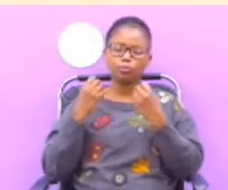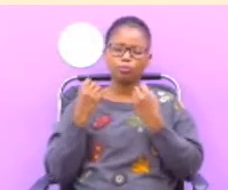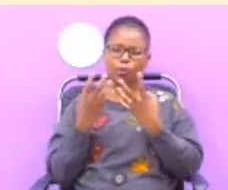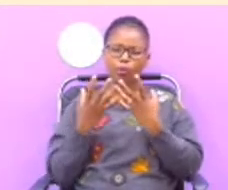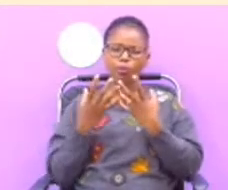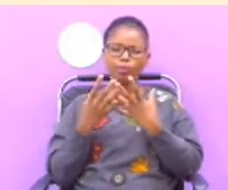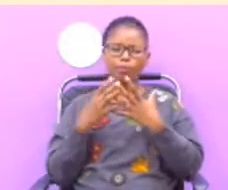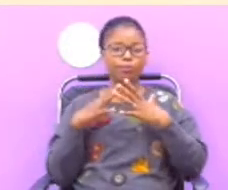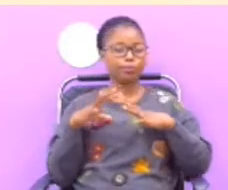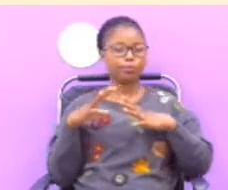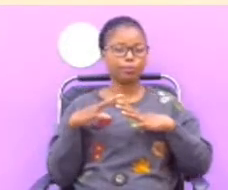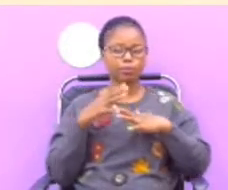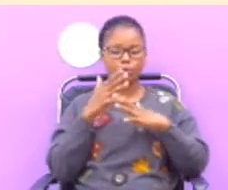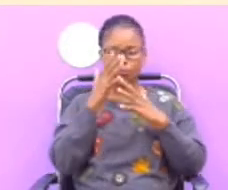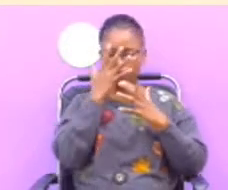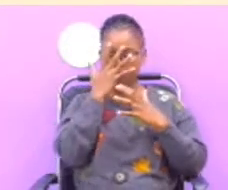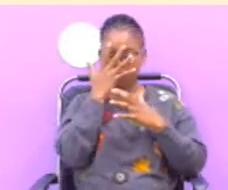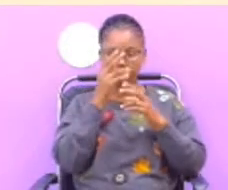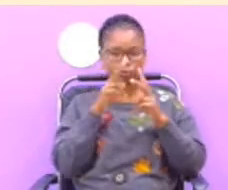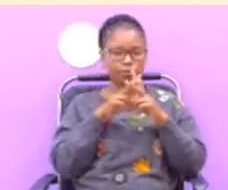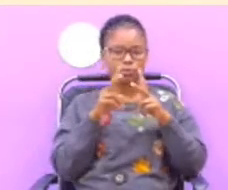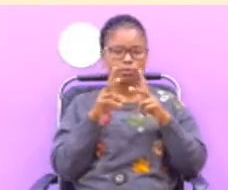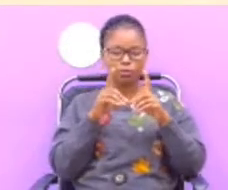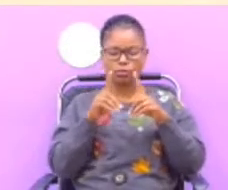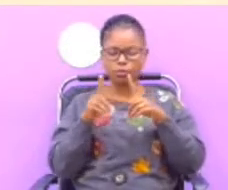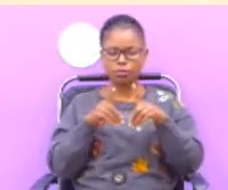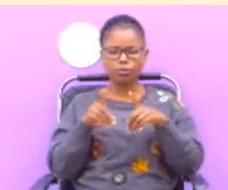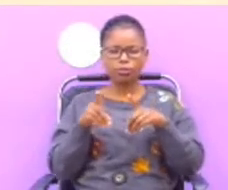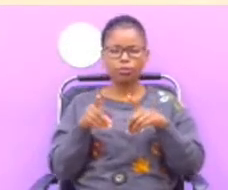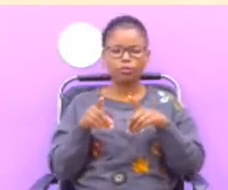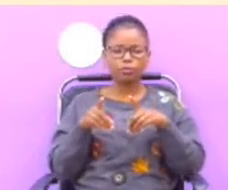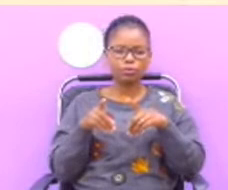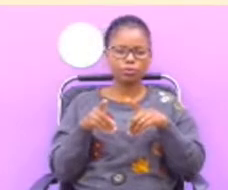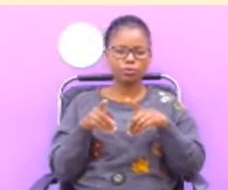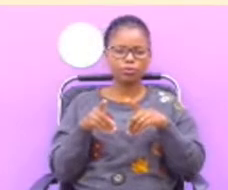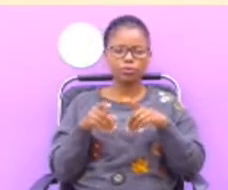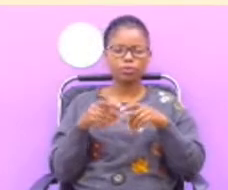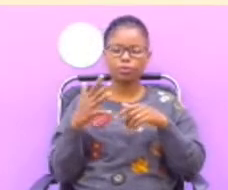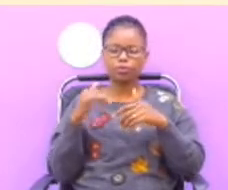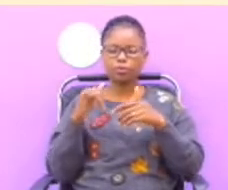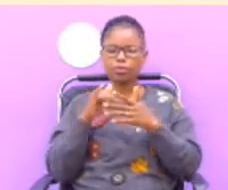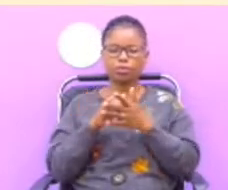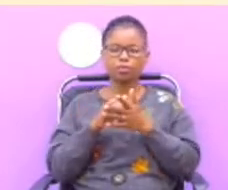Aingi ao ni maconokaga mekaga maundu maria thi irenda.